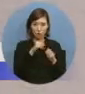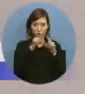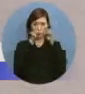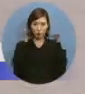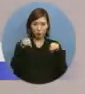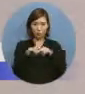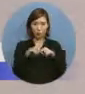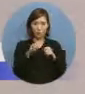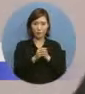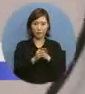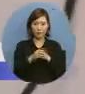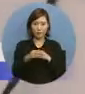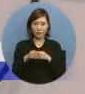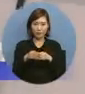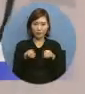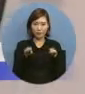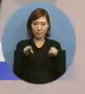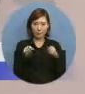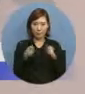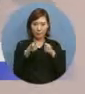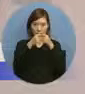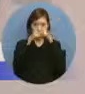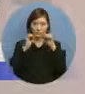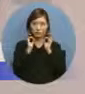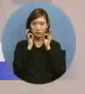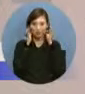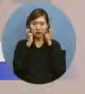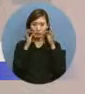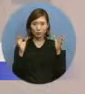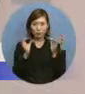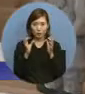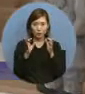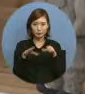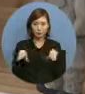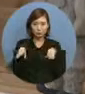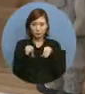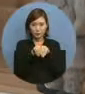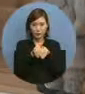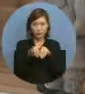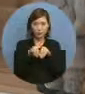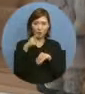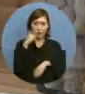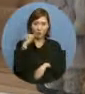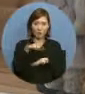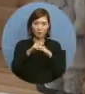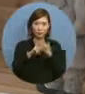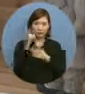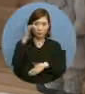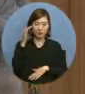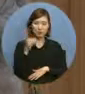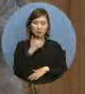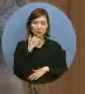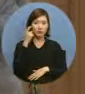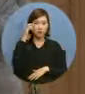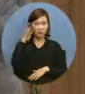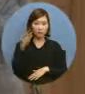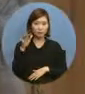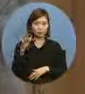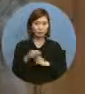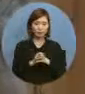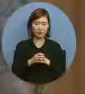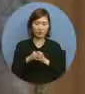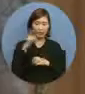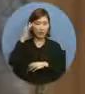정성스레 이어붙인 한지들이 어머니를 향한 마음을 대신합니다. 기다림은 그리움으로,